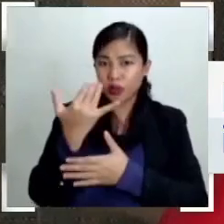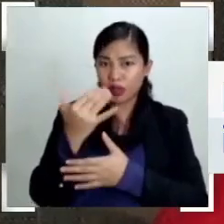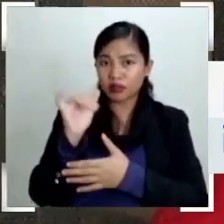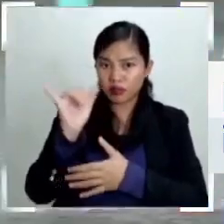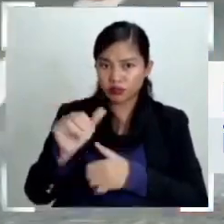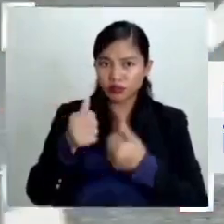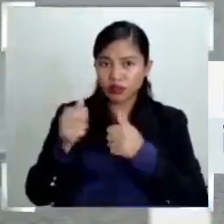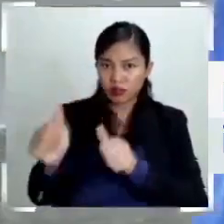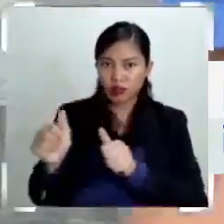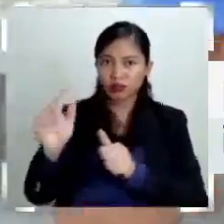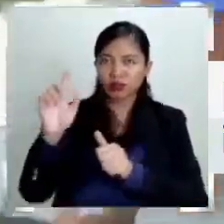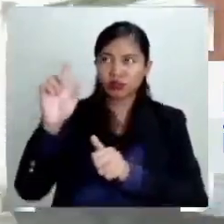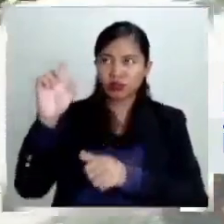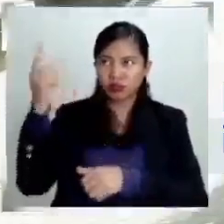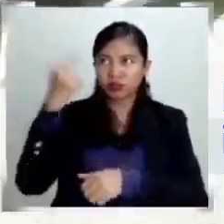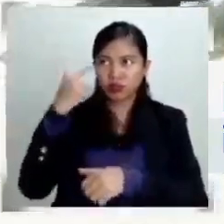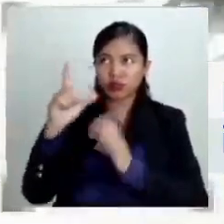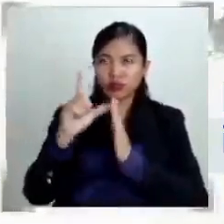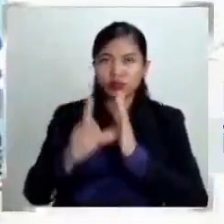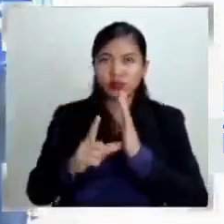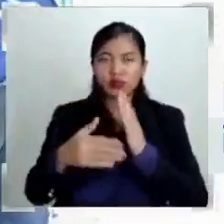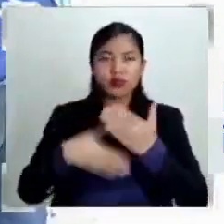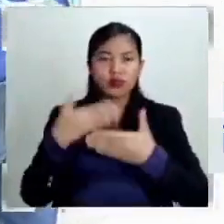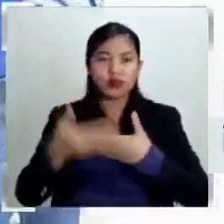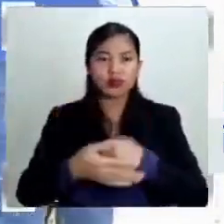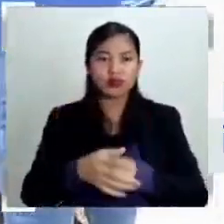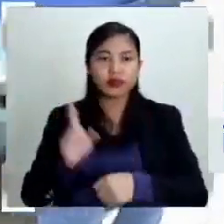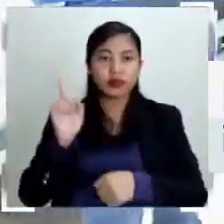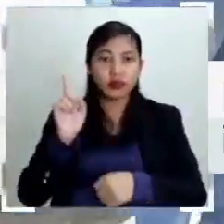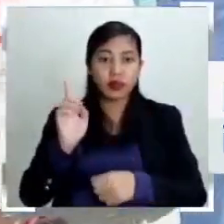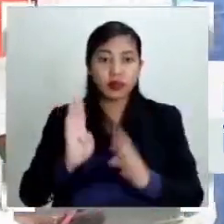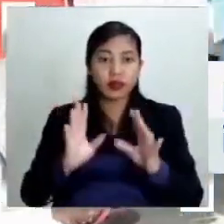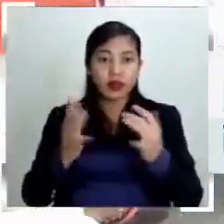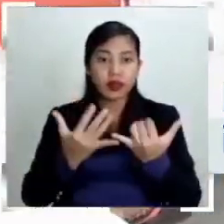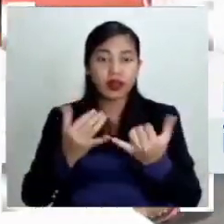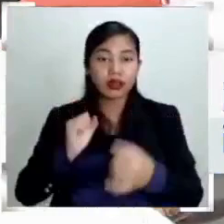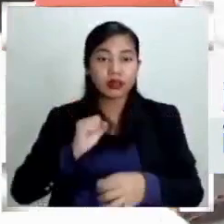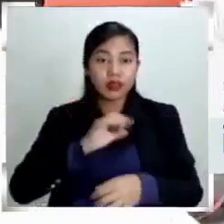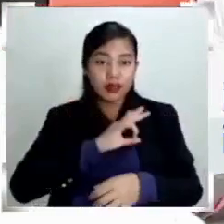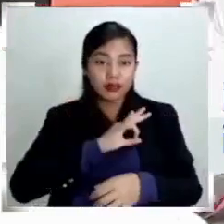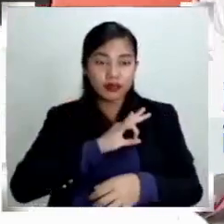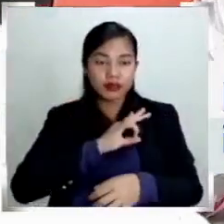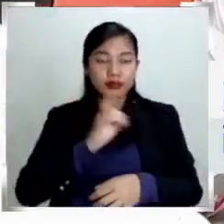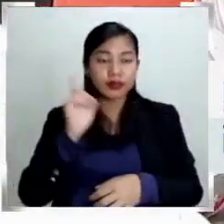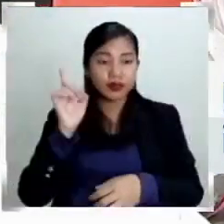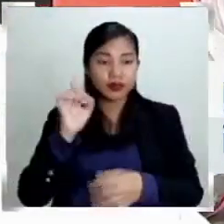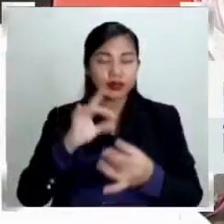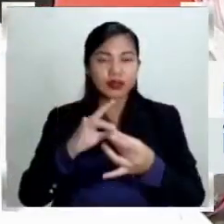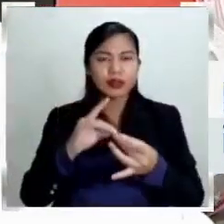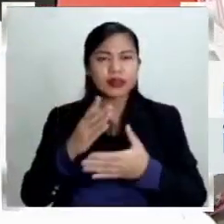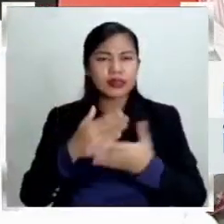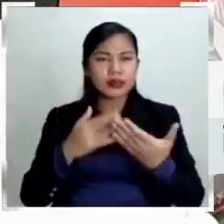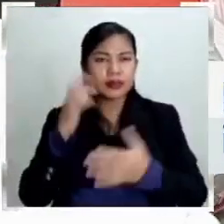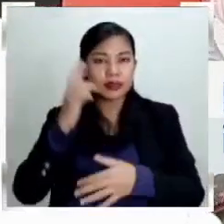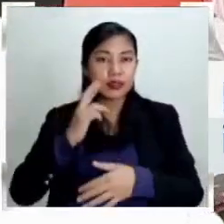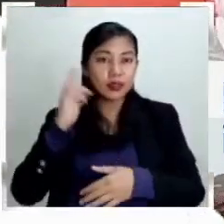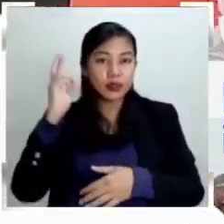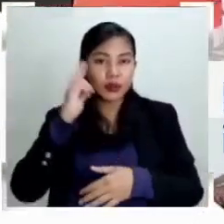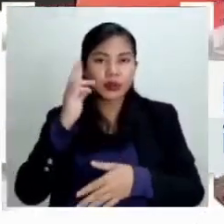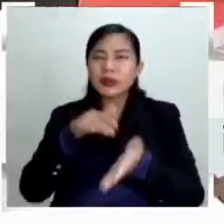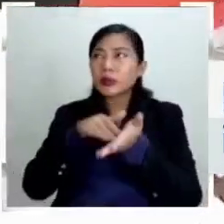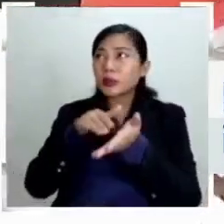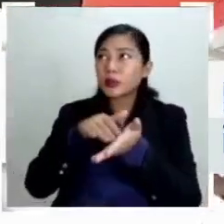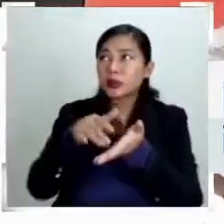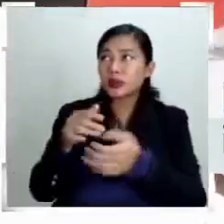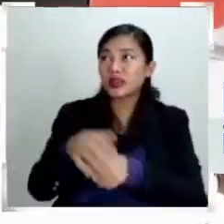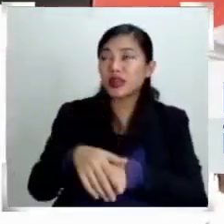government. Para naman sa tanod na si Rogelio de la Cruz, madalas daw katwira ng mga bata na napag-utusan lang sila ng magulang